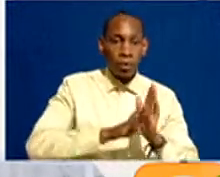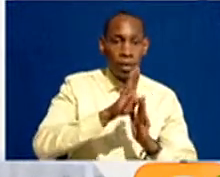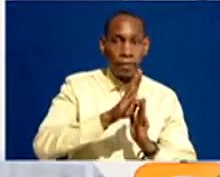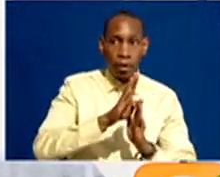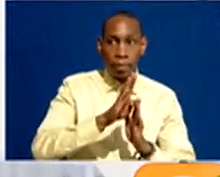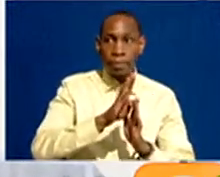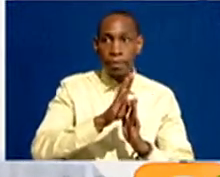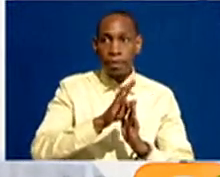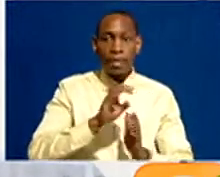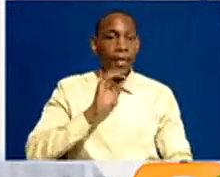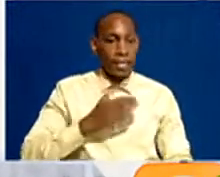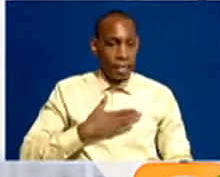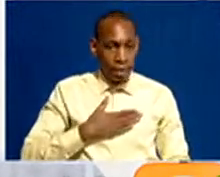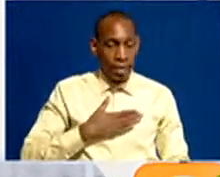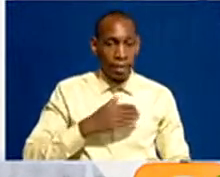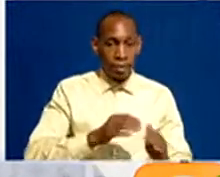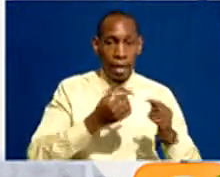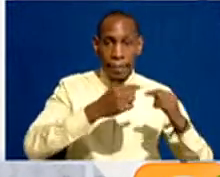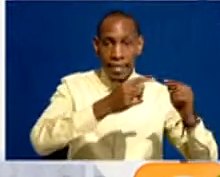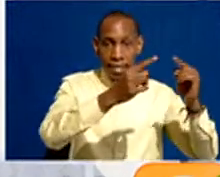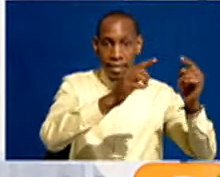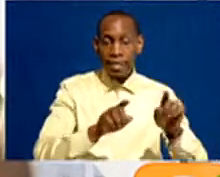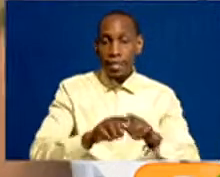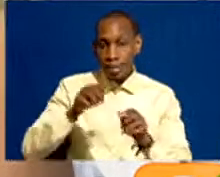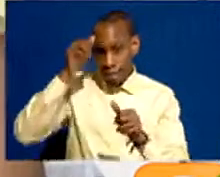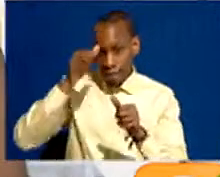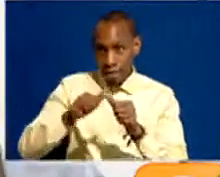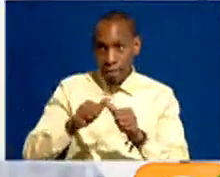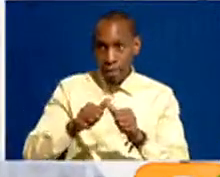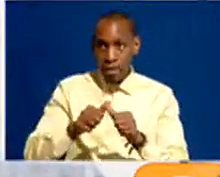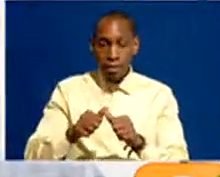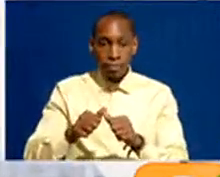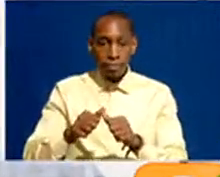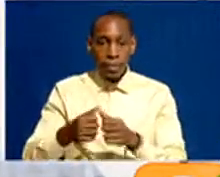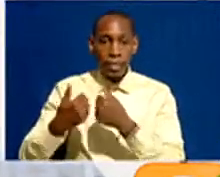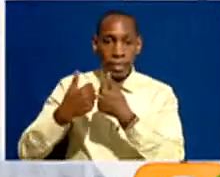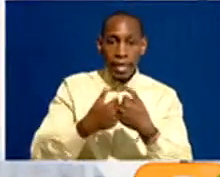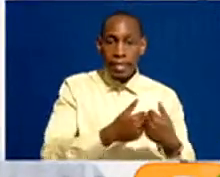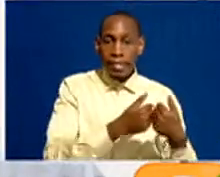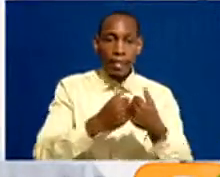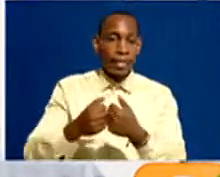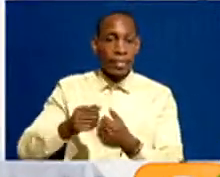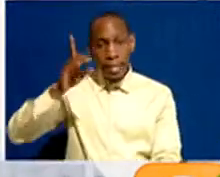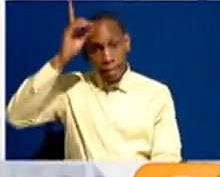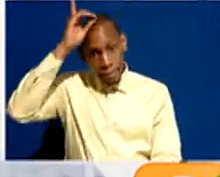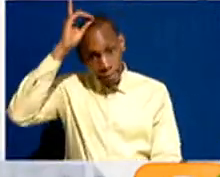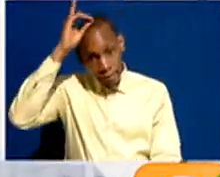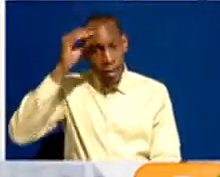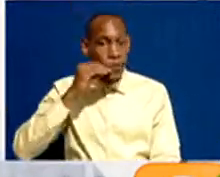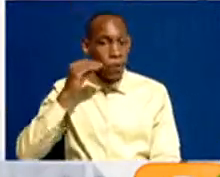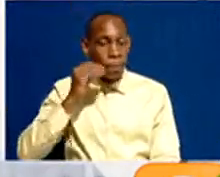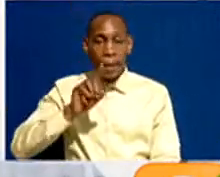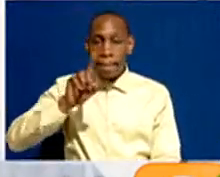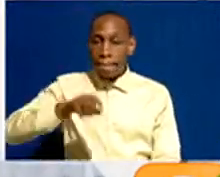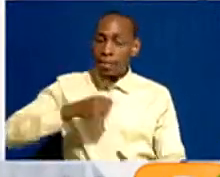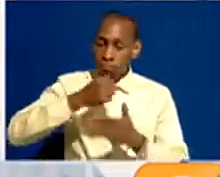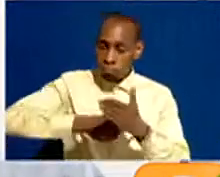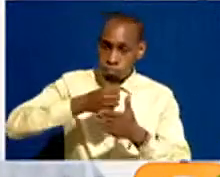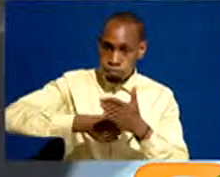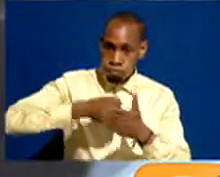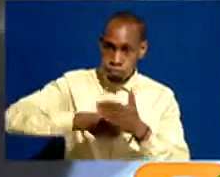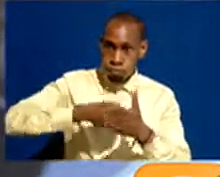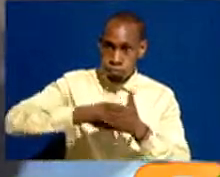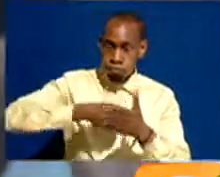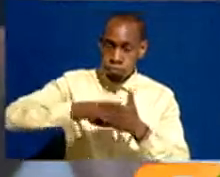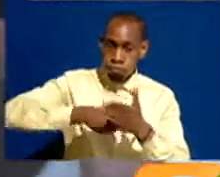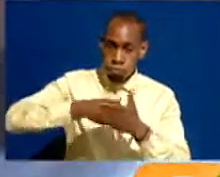mwajiri wangu ameinuka. Na nikikumbuka zile shida ziko kwa kule kwetu ushago, lazima ningetia bidii na nikuwe niko